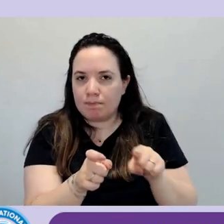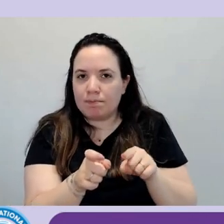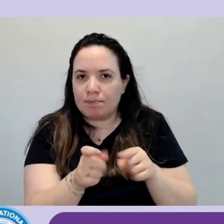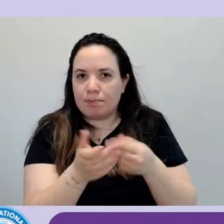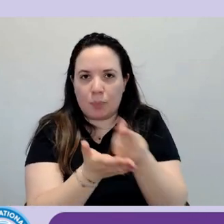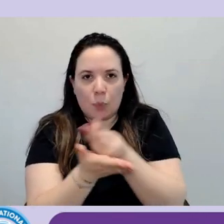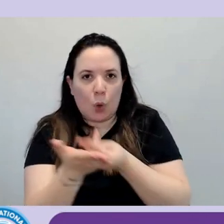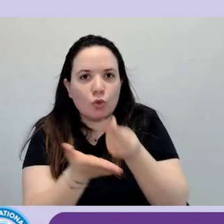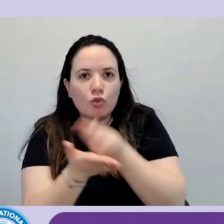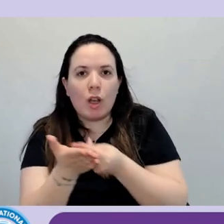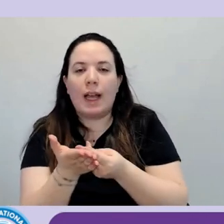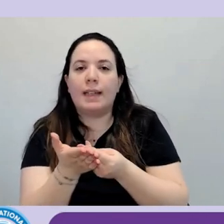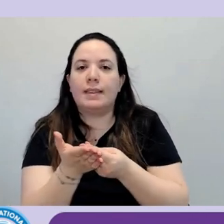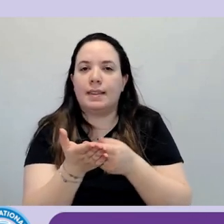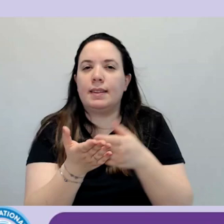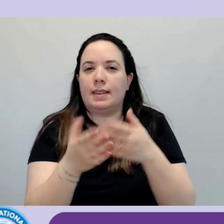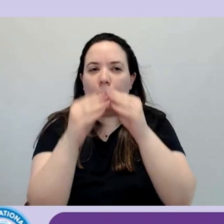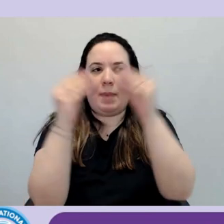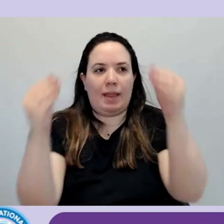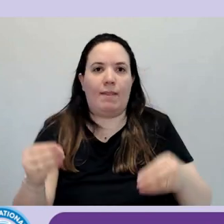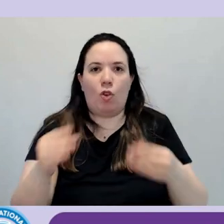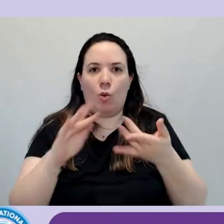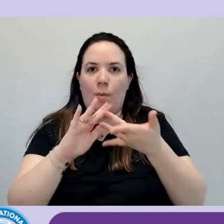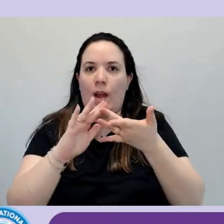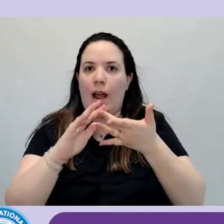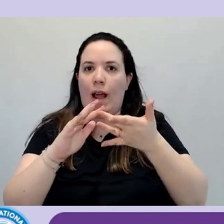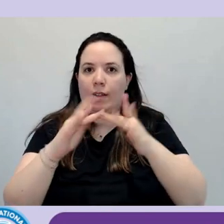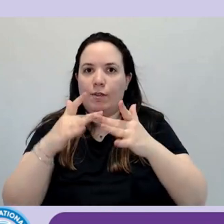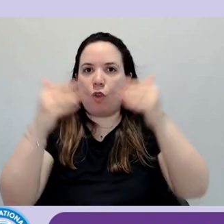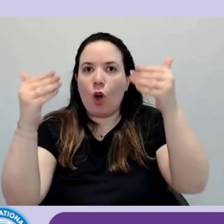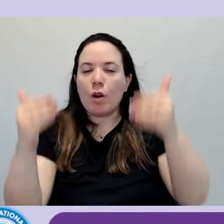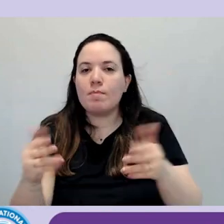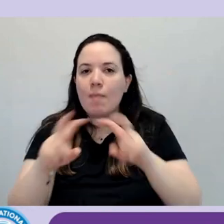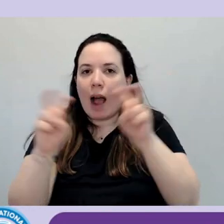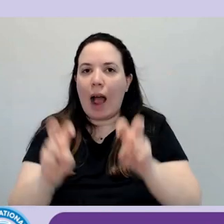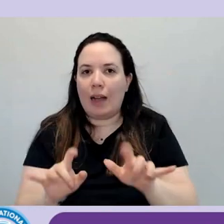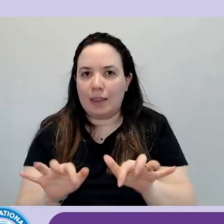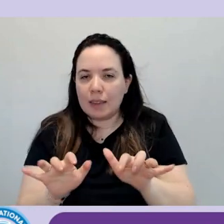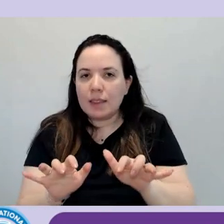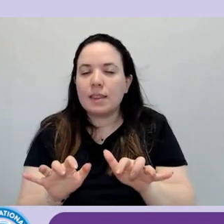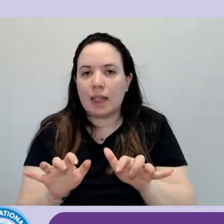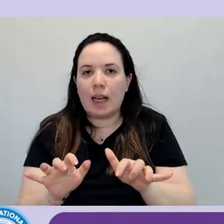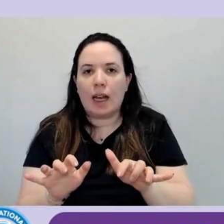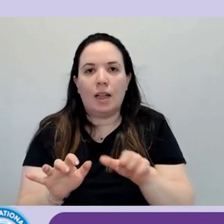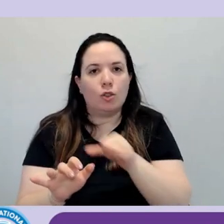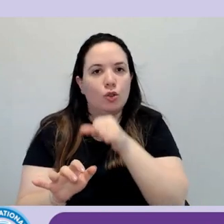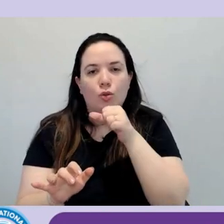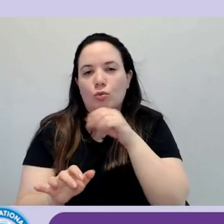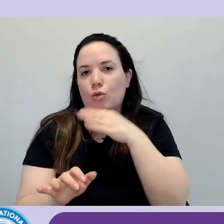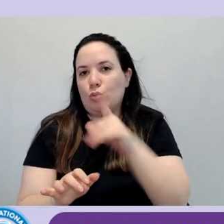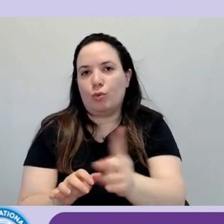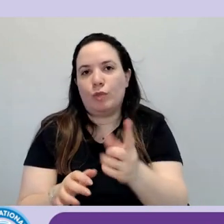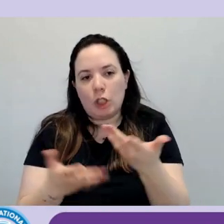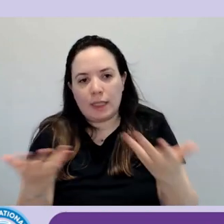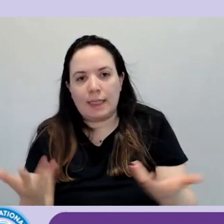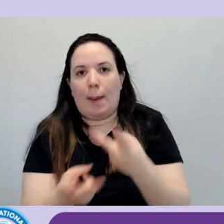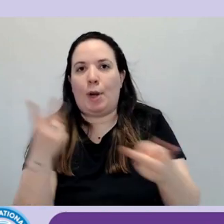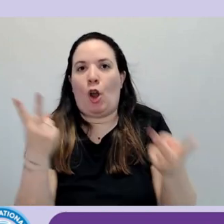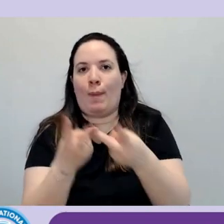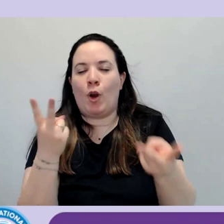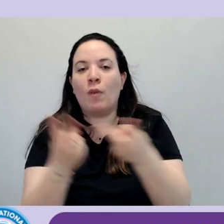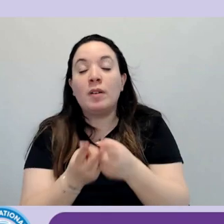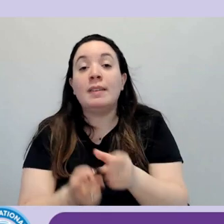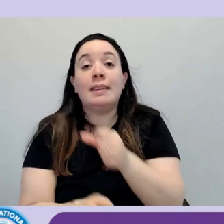di piattaforme informatiche Ma ci vuole un lavoro come dire sistematico Ci vuole un